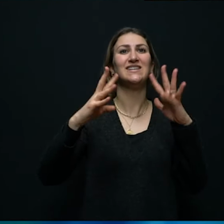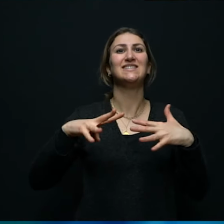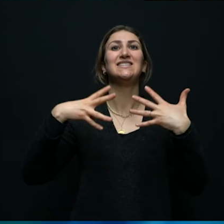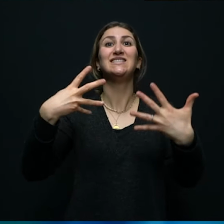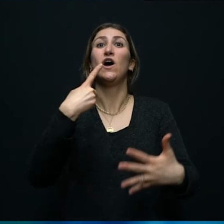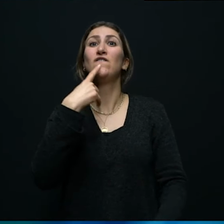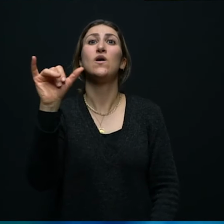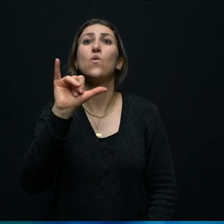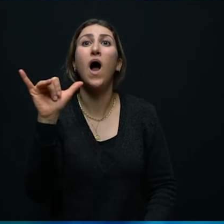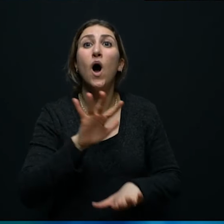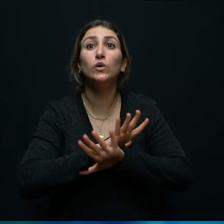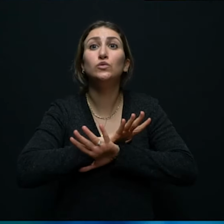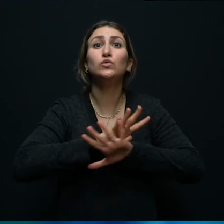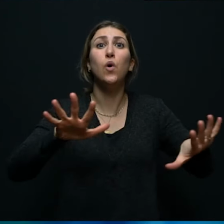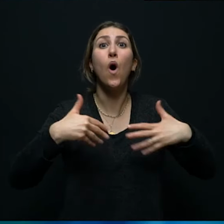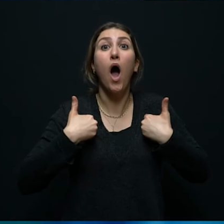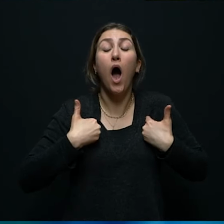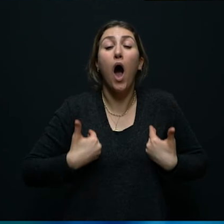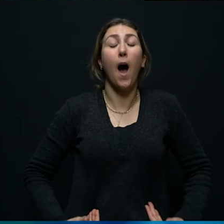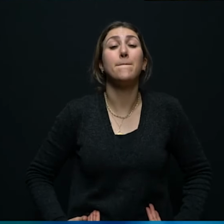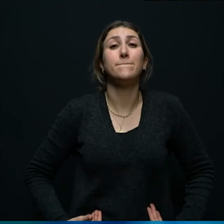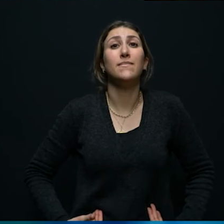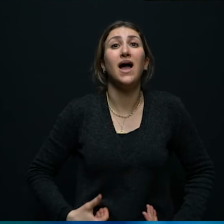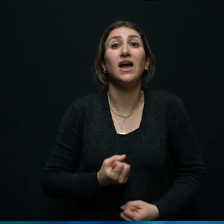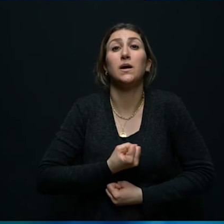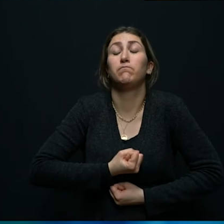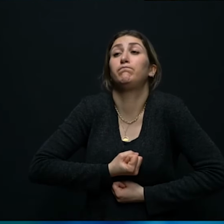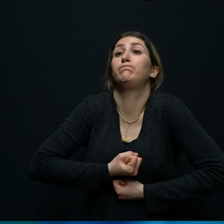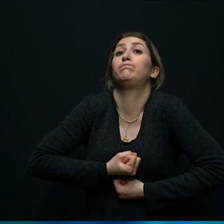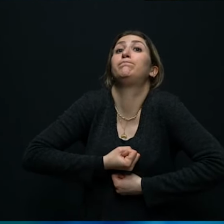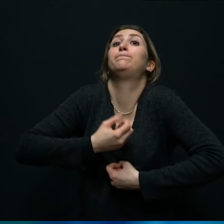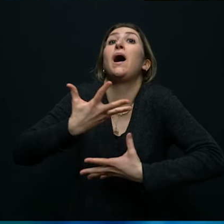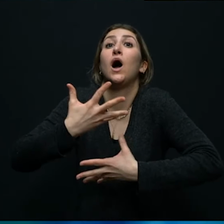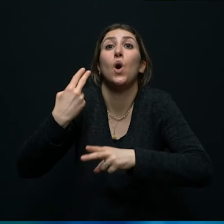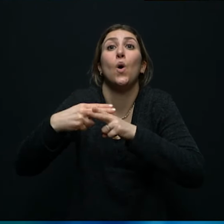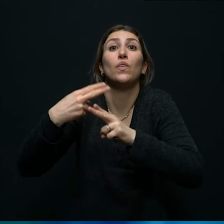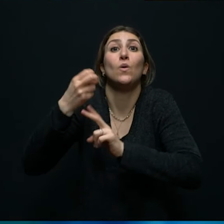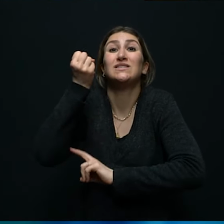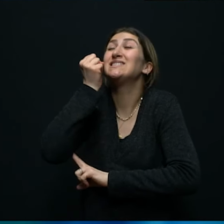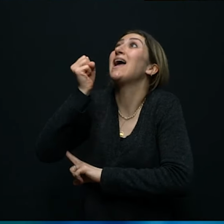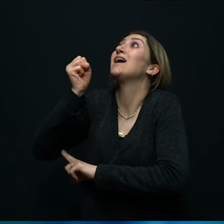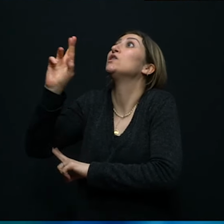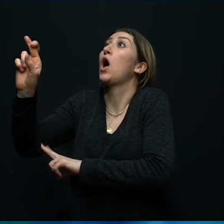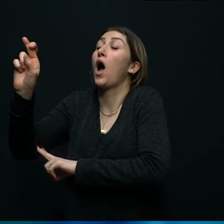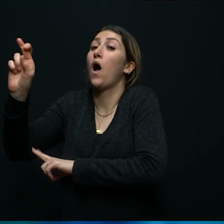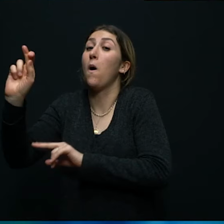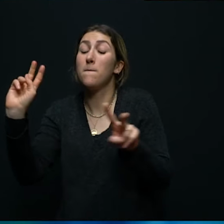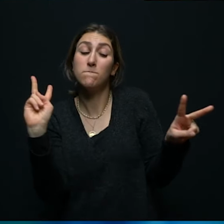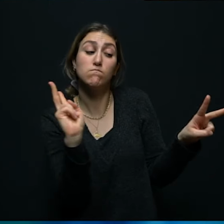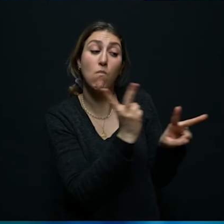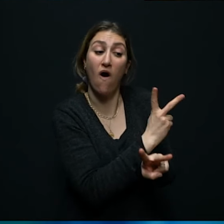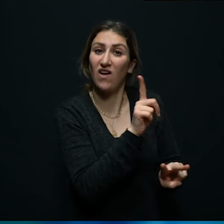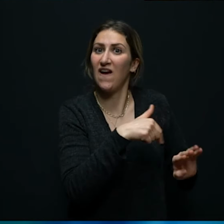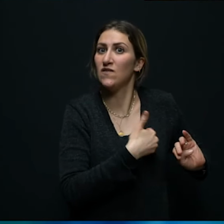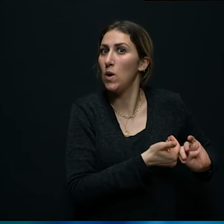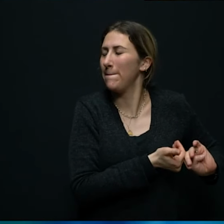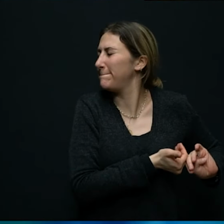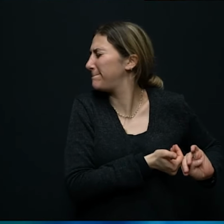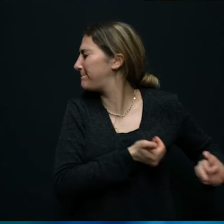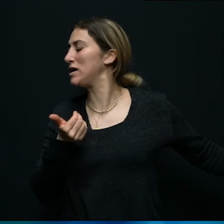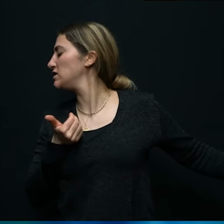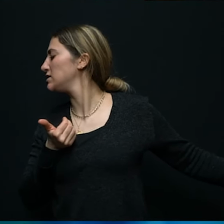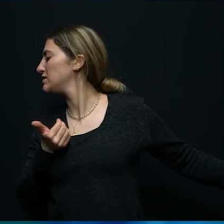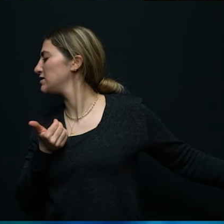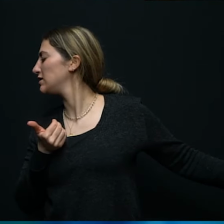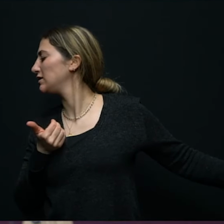mal attachez-vous aux biens dit l'apôtre paul si dieu nous appelle à la sainteté fraises le